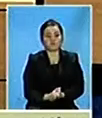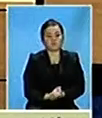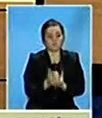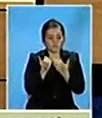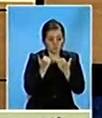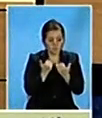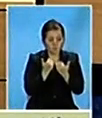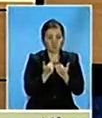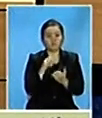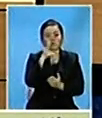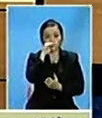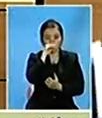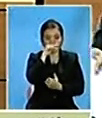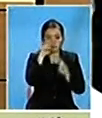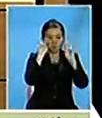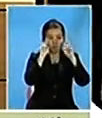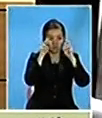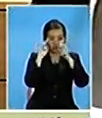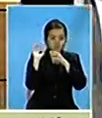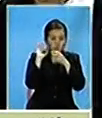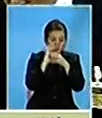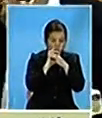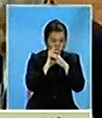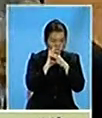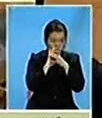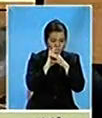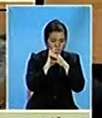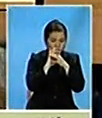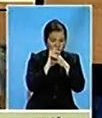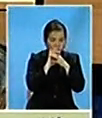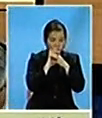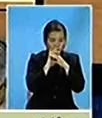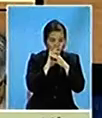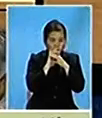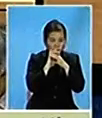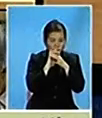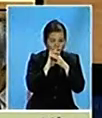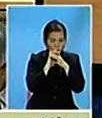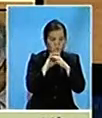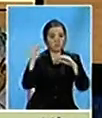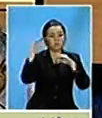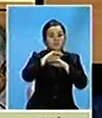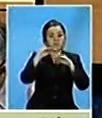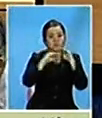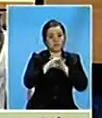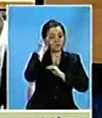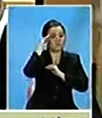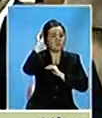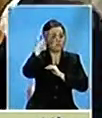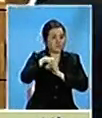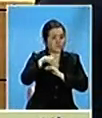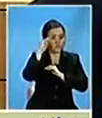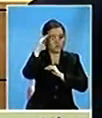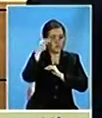ใช้คำหัวข้อวันนี้ในการปรึกษาหรือว่าโมเดลโกหกสีขาวทำไม